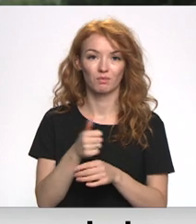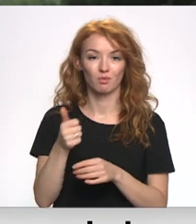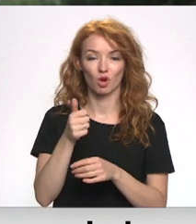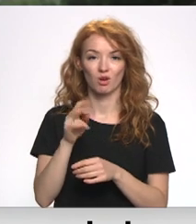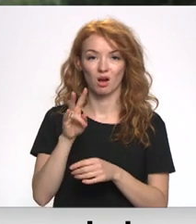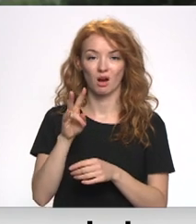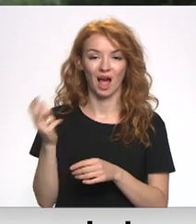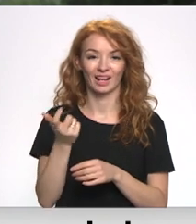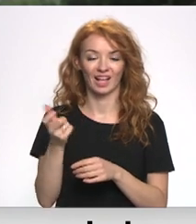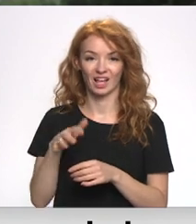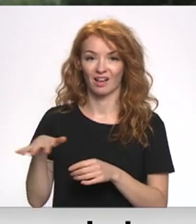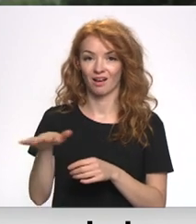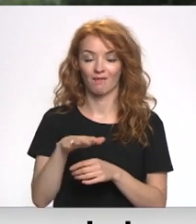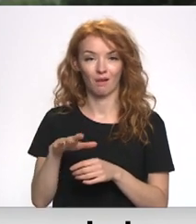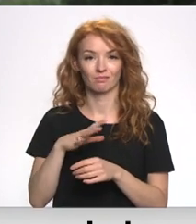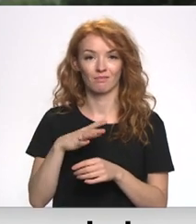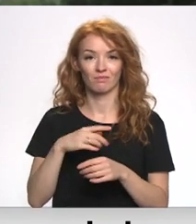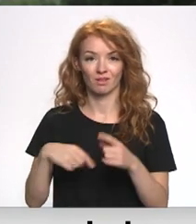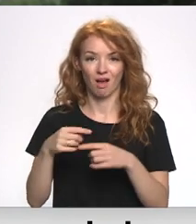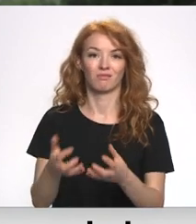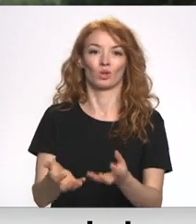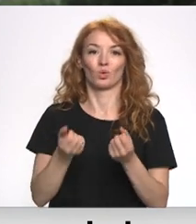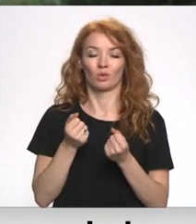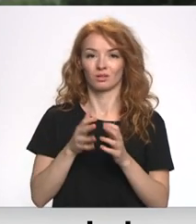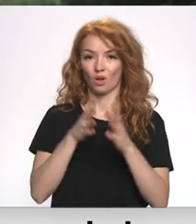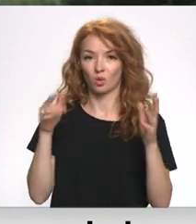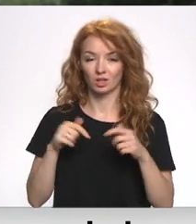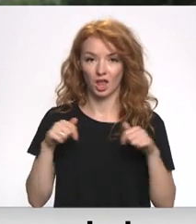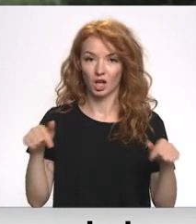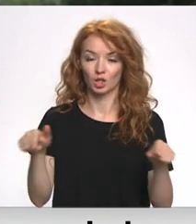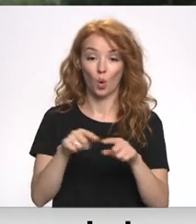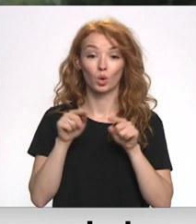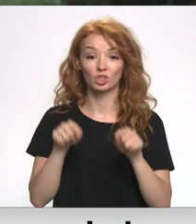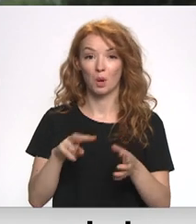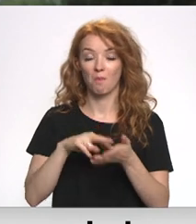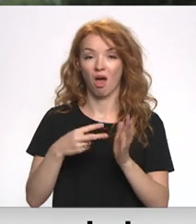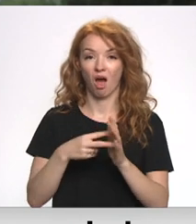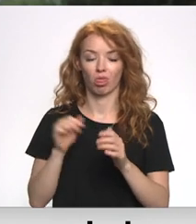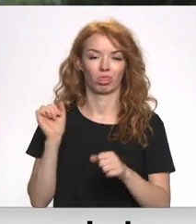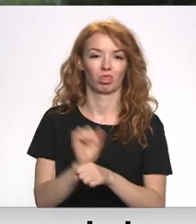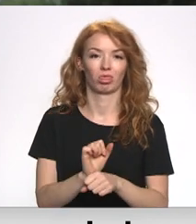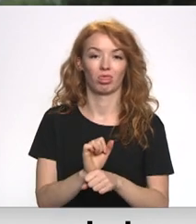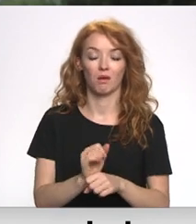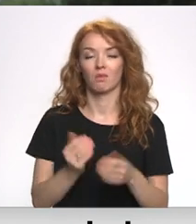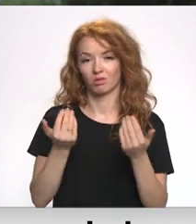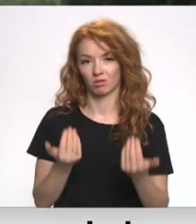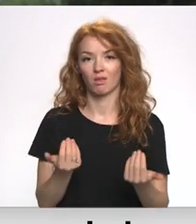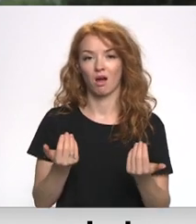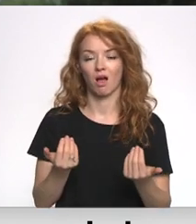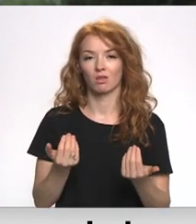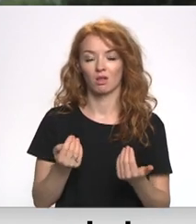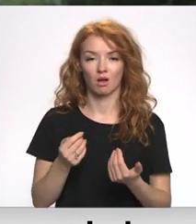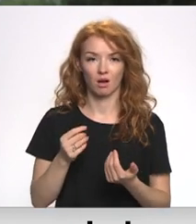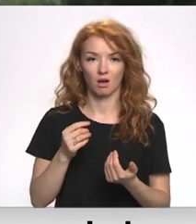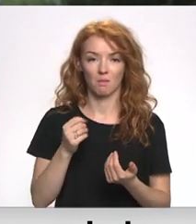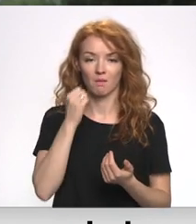Harkivas reģionā, kad tika atgūtas daudzas teritorijas, šo te plānus apturēja. Taču tagad, acīm redzot, noskaņojums